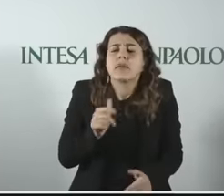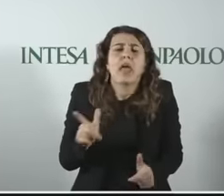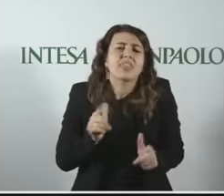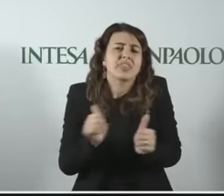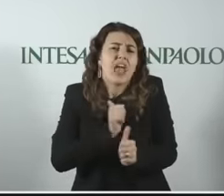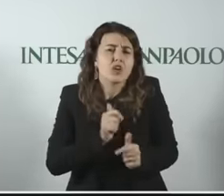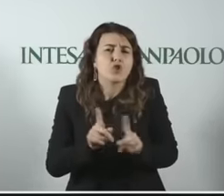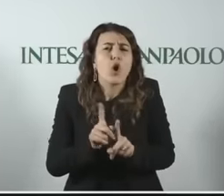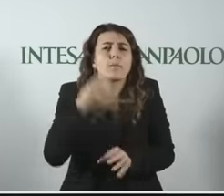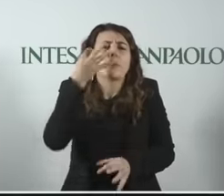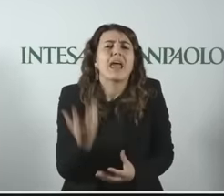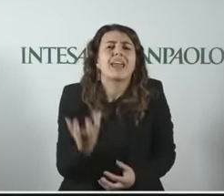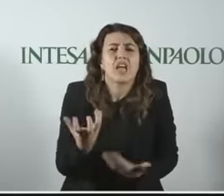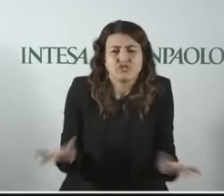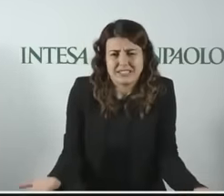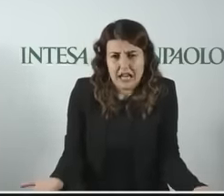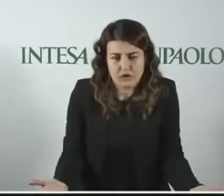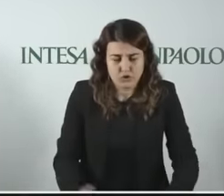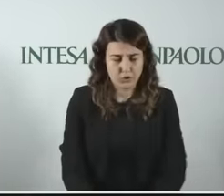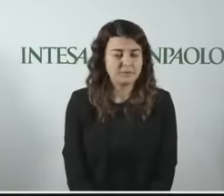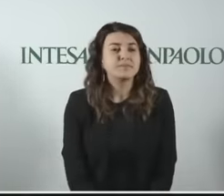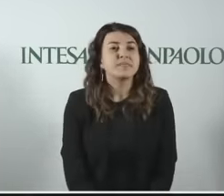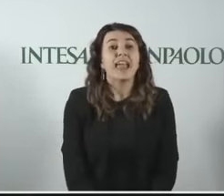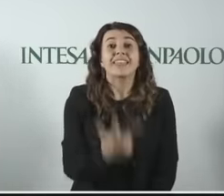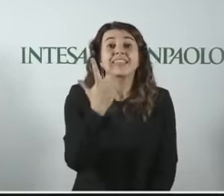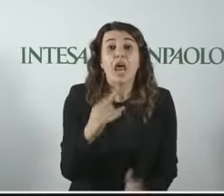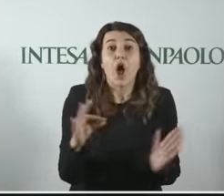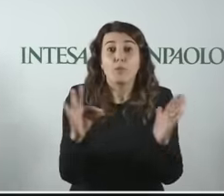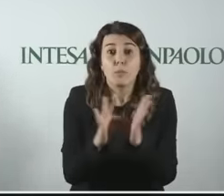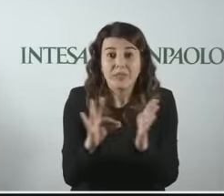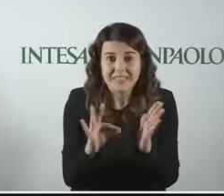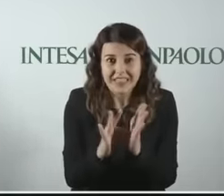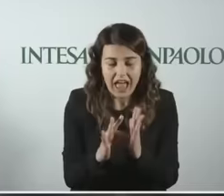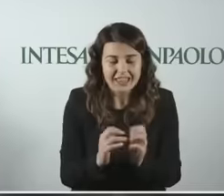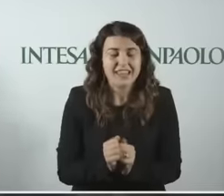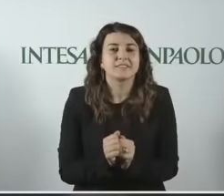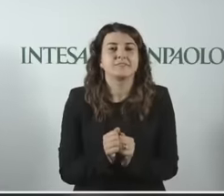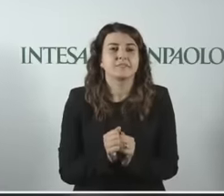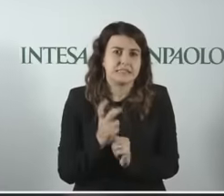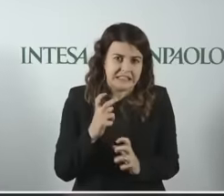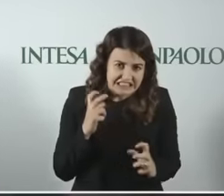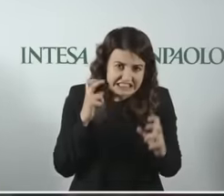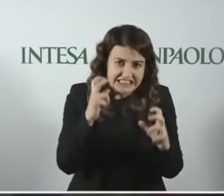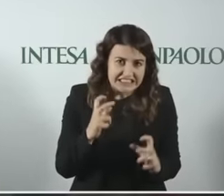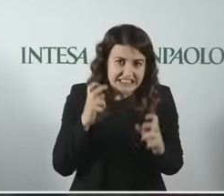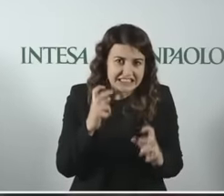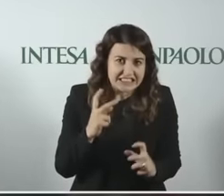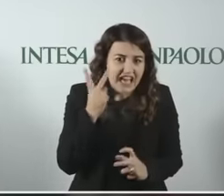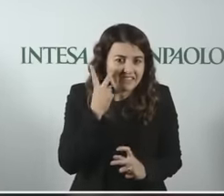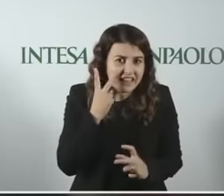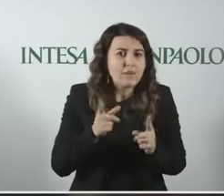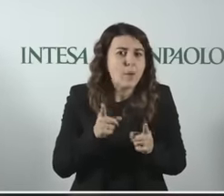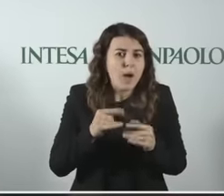quando registriamo sono tre puntate abbiamo fatto almeno lo sforzo di vedere se ci poteva essere un filo